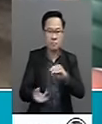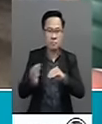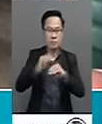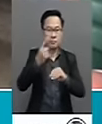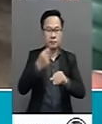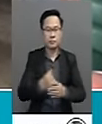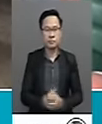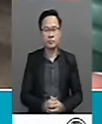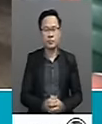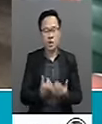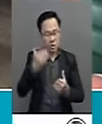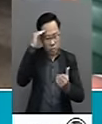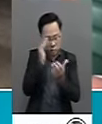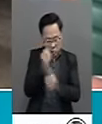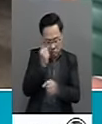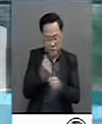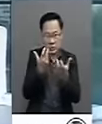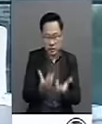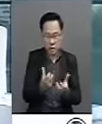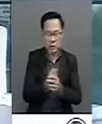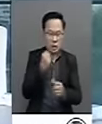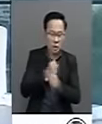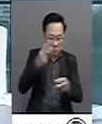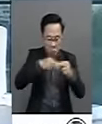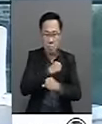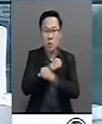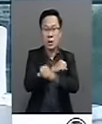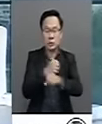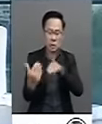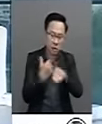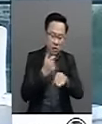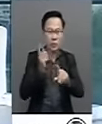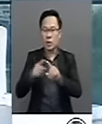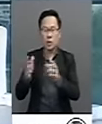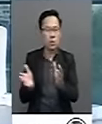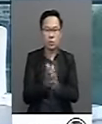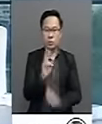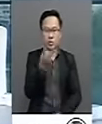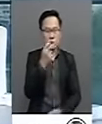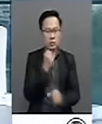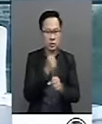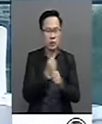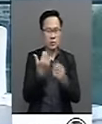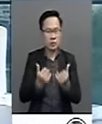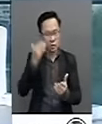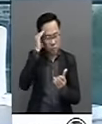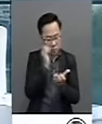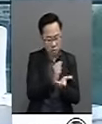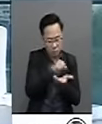ค่ะค่ะจุดนี้ตำรวจก็ทำงานหนักกันหน่อยนะคะทั้งงานอาชญากรรมงานจราจรก็เรียกได้ว่าเป็นช่วงที่จะต้องบริการประชาชนอีก